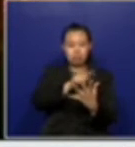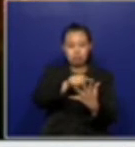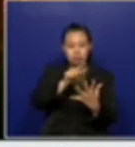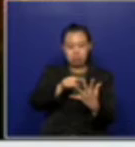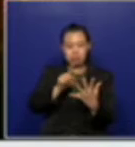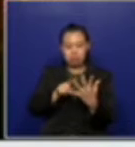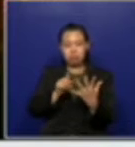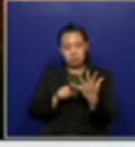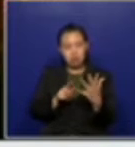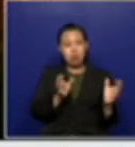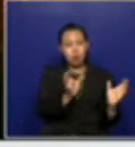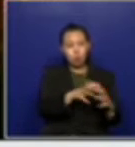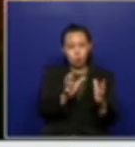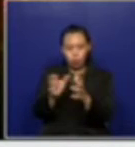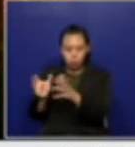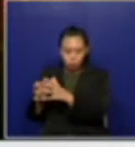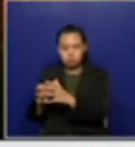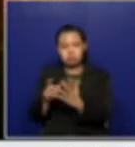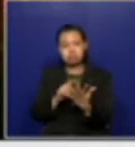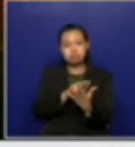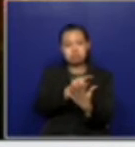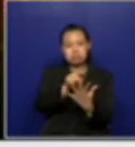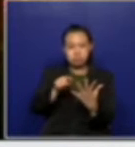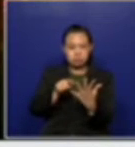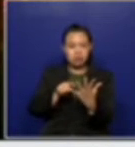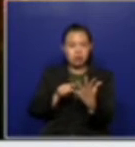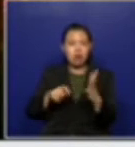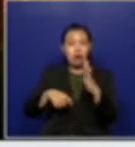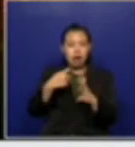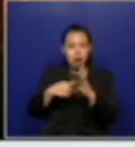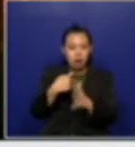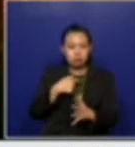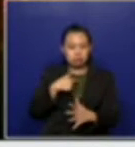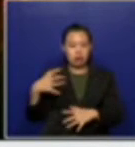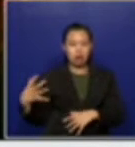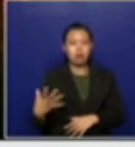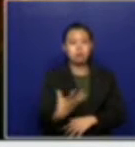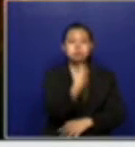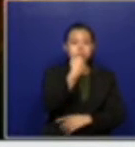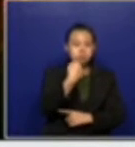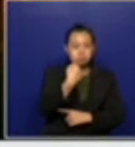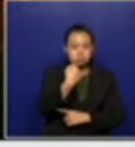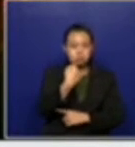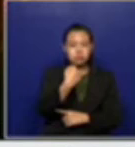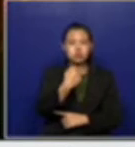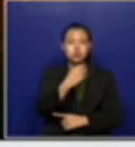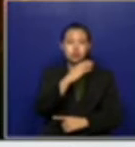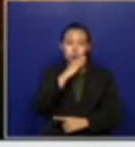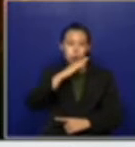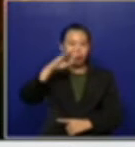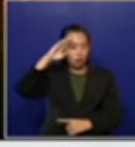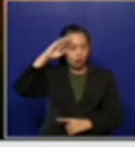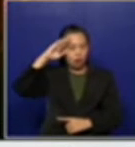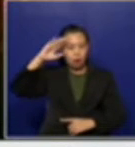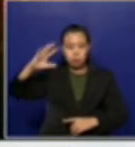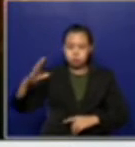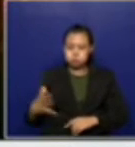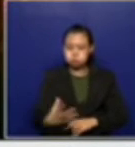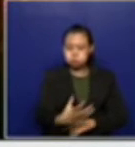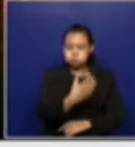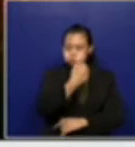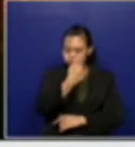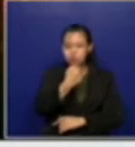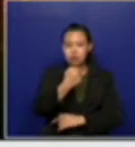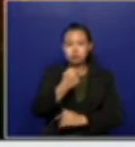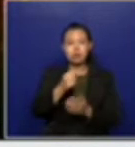นี้ก็ล้วนแต่เป็นข้ออ้างในการยึดอำนาจบันนั้นว่าถ้ายึดอำนาจแล้วจะนำพาประเทศมีการปฏิรูป